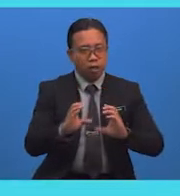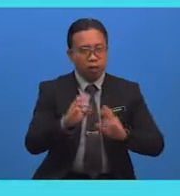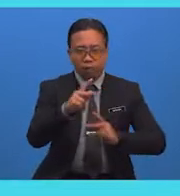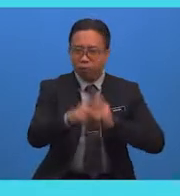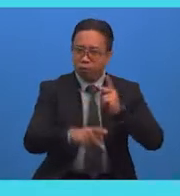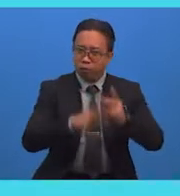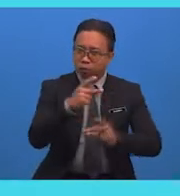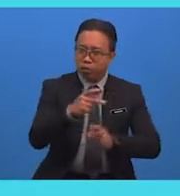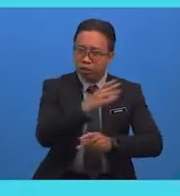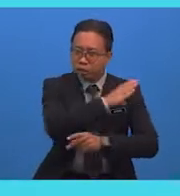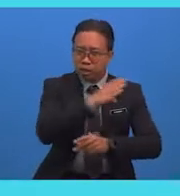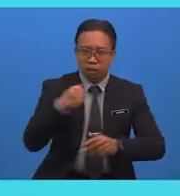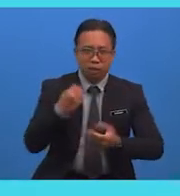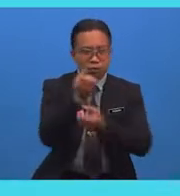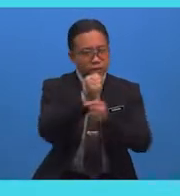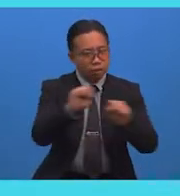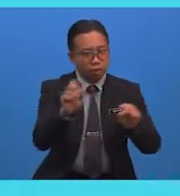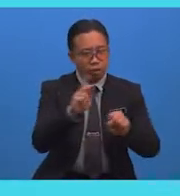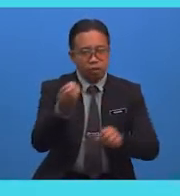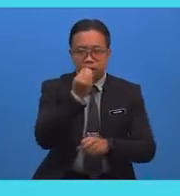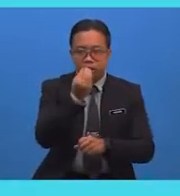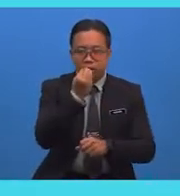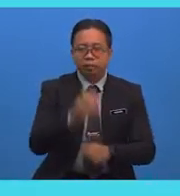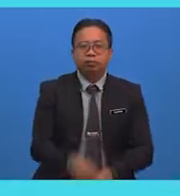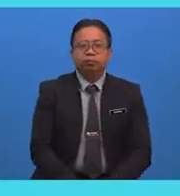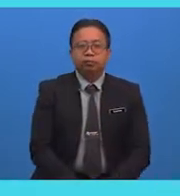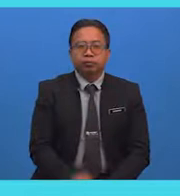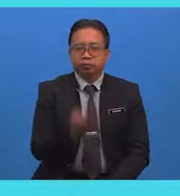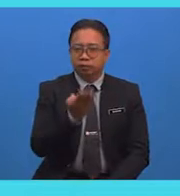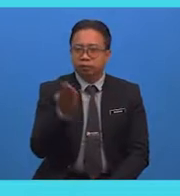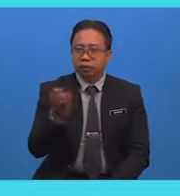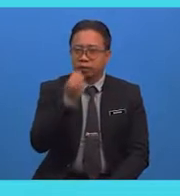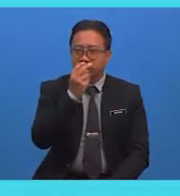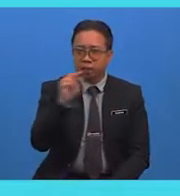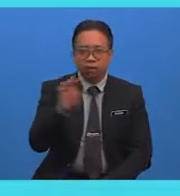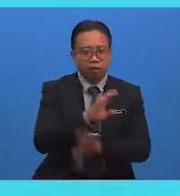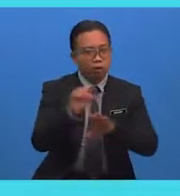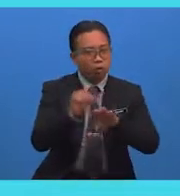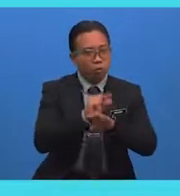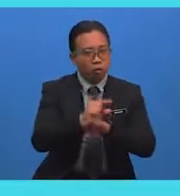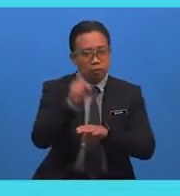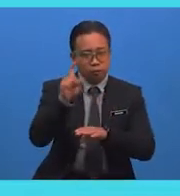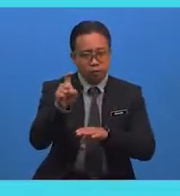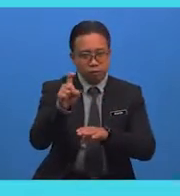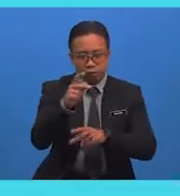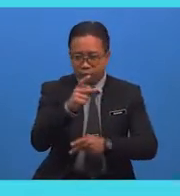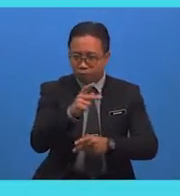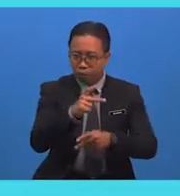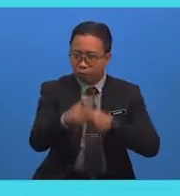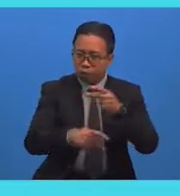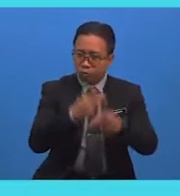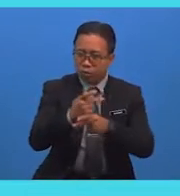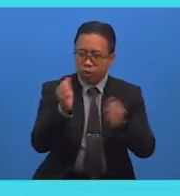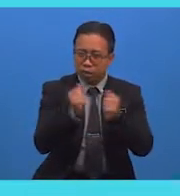dan menyediakan makanan. Sebagai contoh, bahan makanan yang hendak digunakan mestilah diproses dengan cara